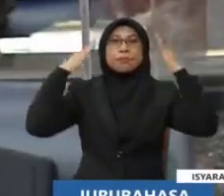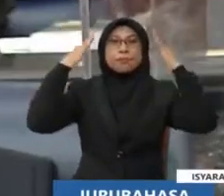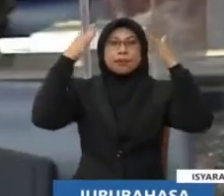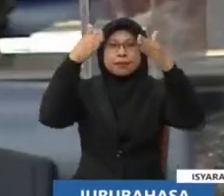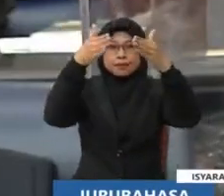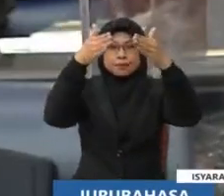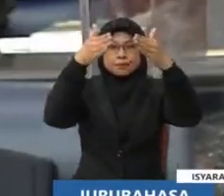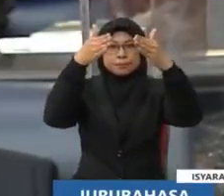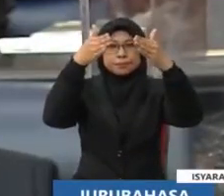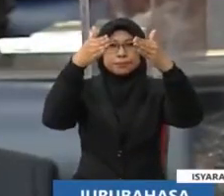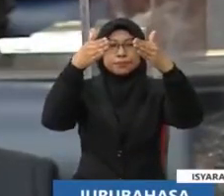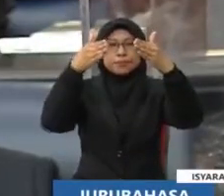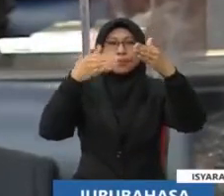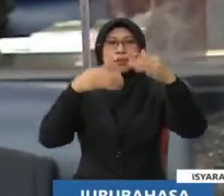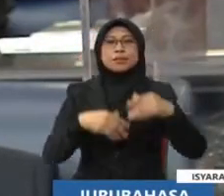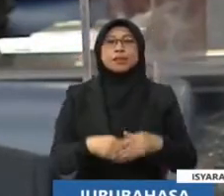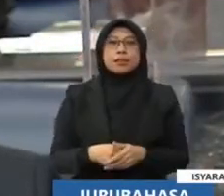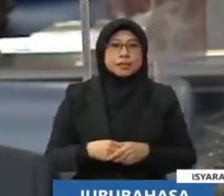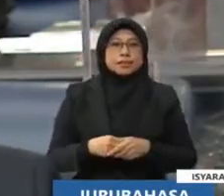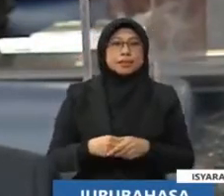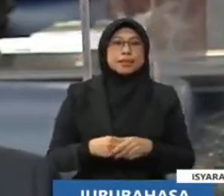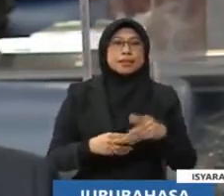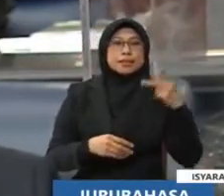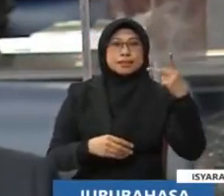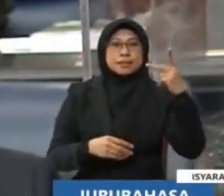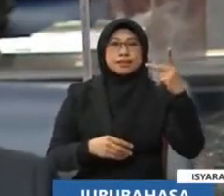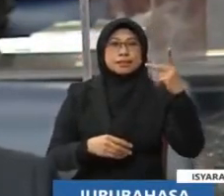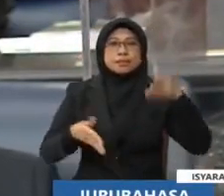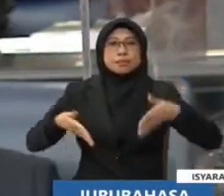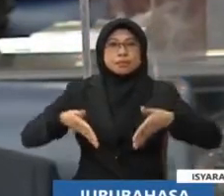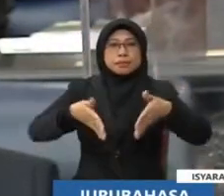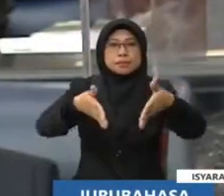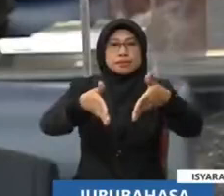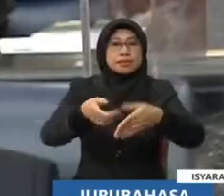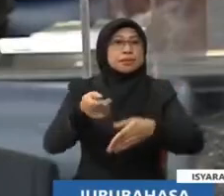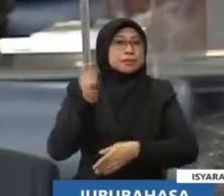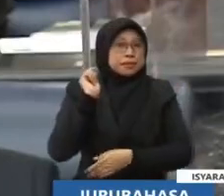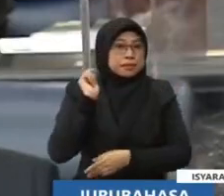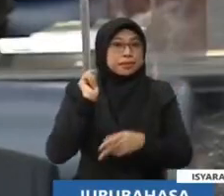Pahang. Dan K seperti jalan yang dibangkitkan oleh YB,